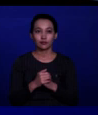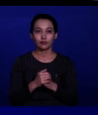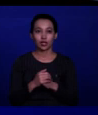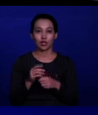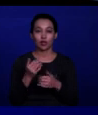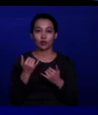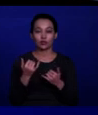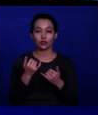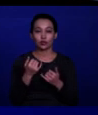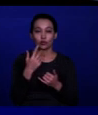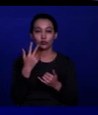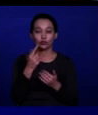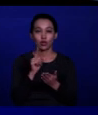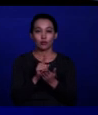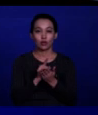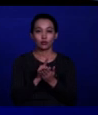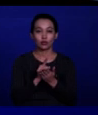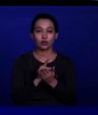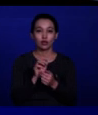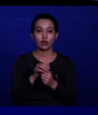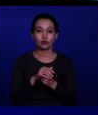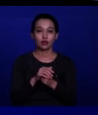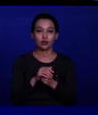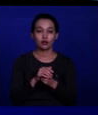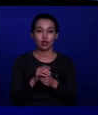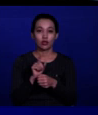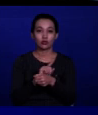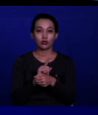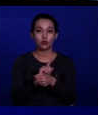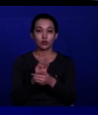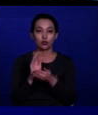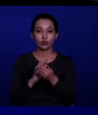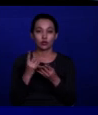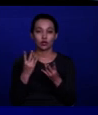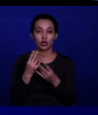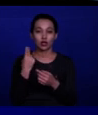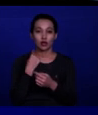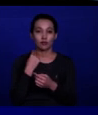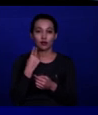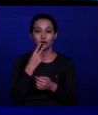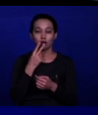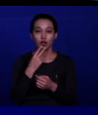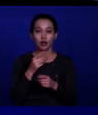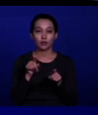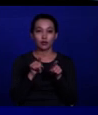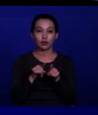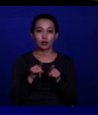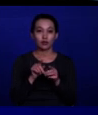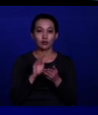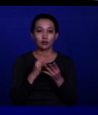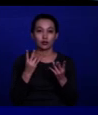Soatlarda ifodalang. 1 sutka 6 soatimiz 30 soatga teng. 2